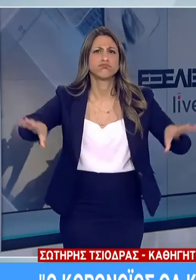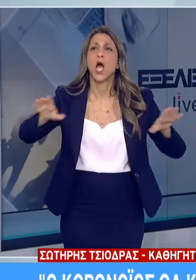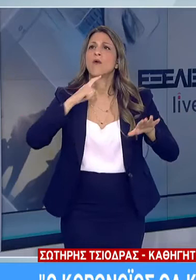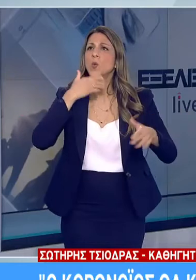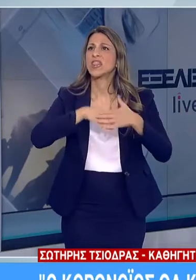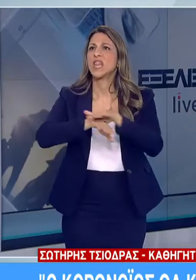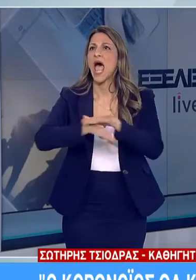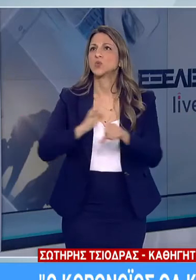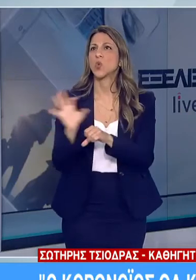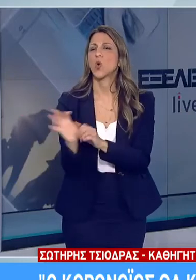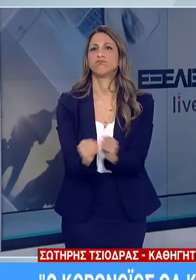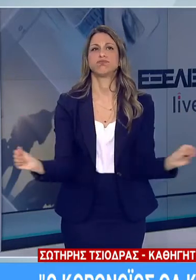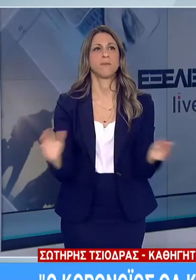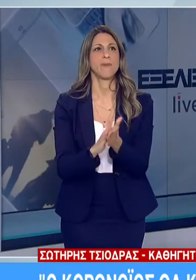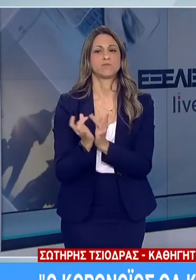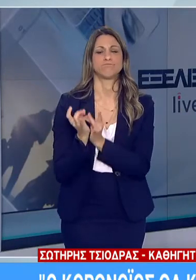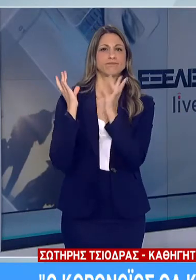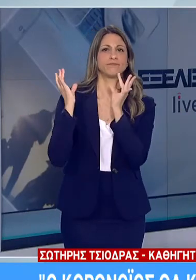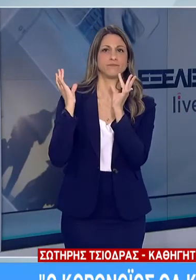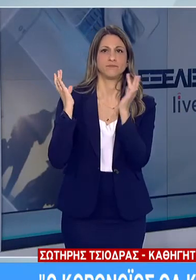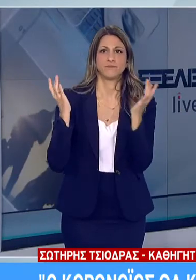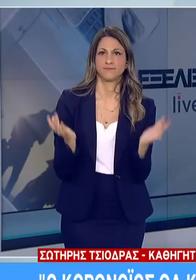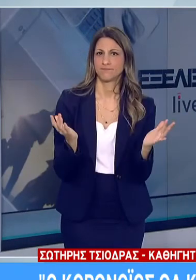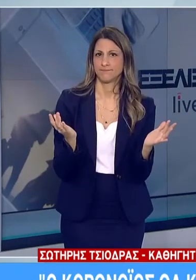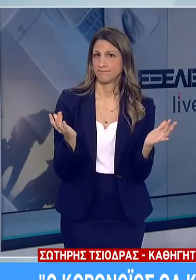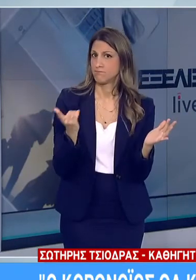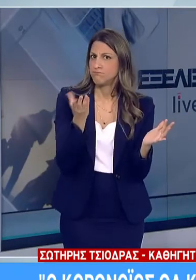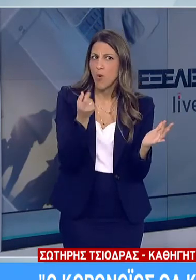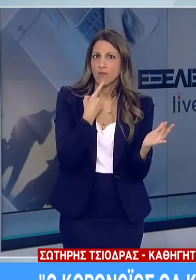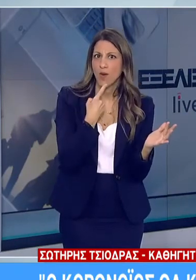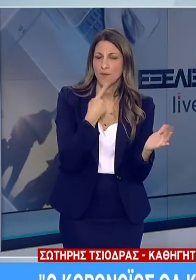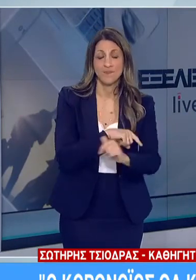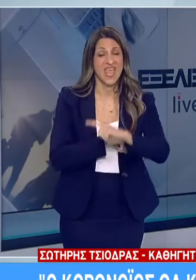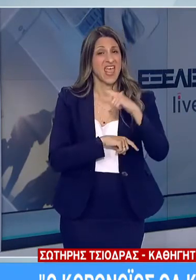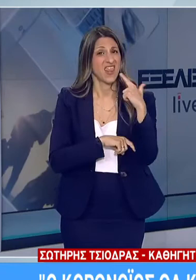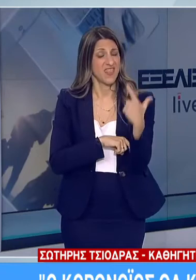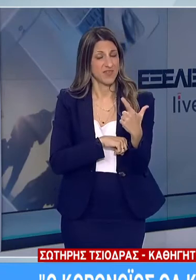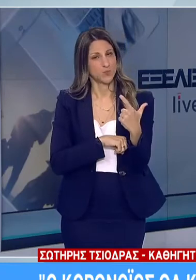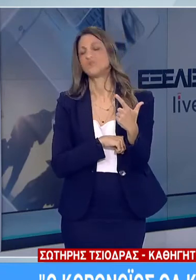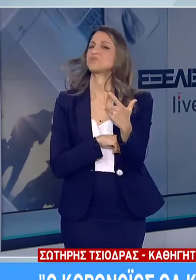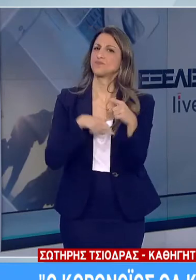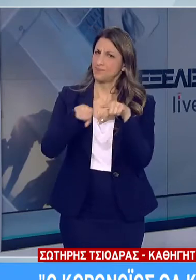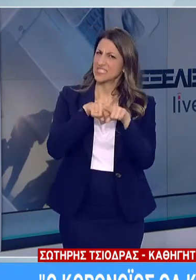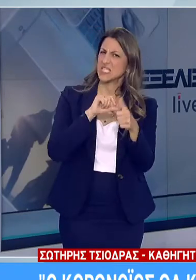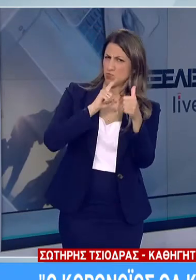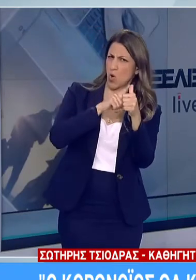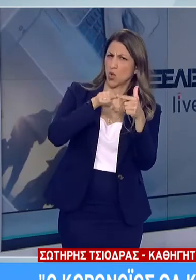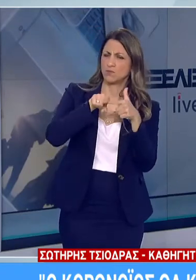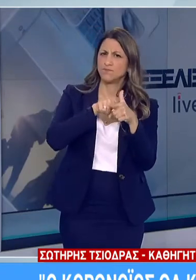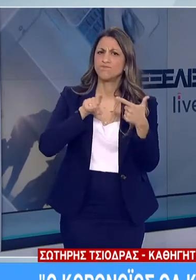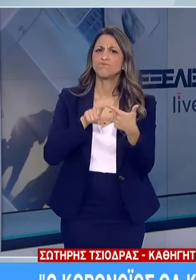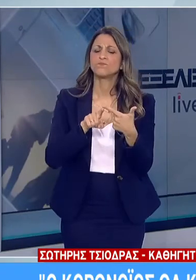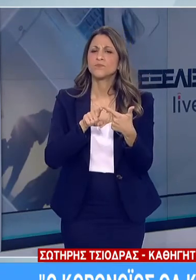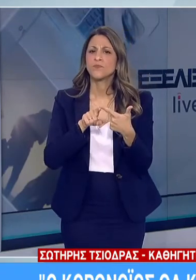όλο. Και άλλα που θεωρώ πως αδικούν την επιστημονική λογική. Το δεύτερο, που πηγάζει από το πρώτο, συμπεριφορές που δεν